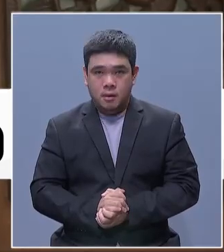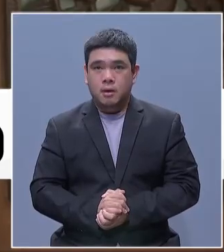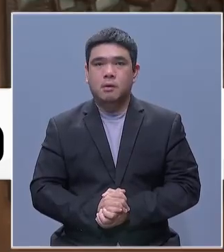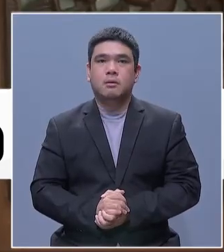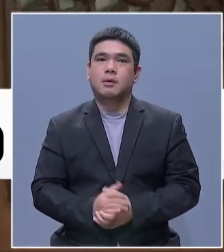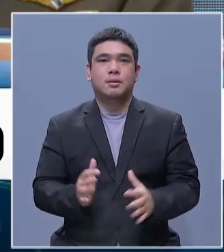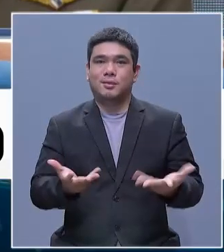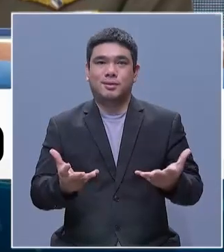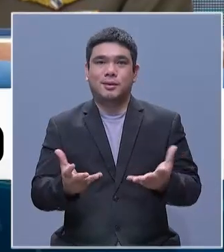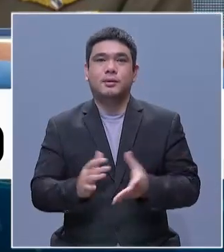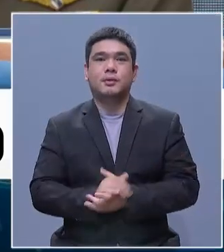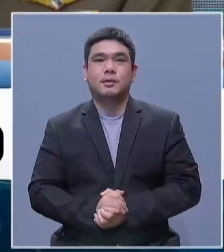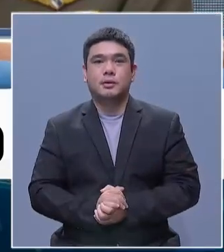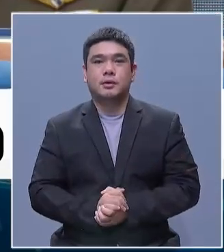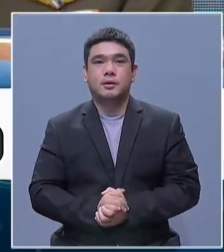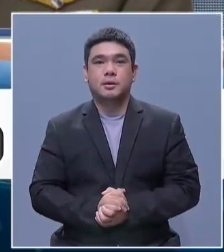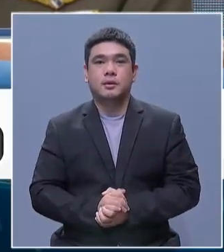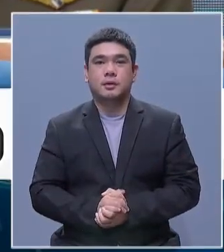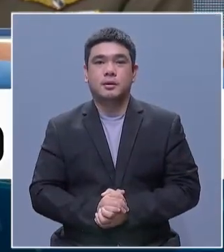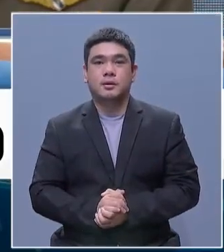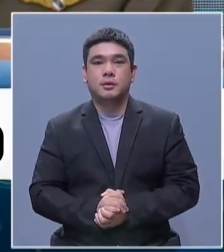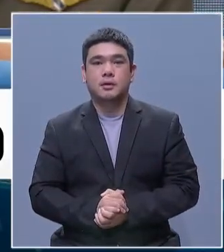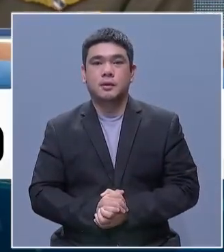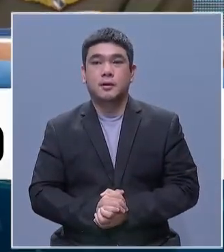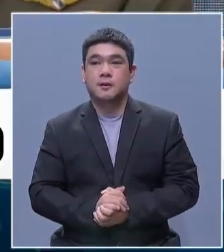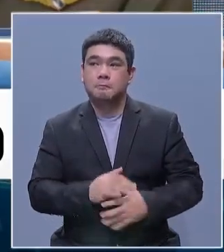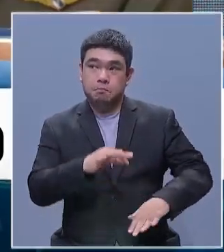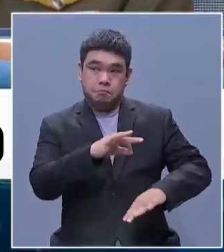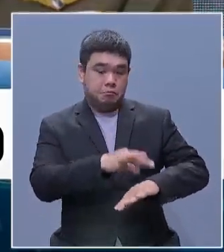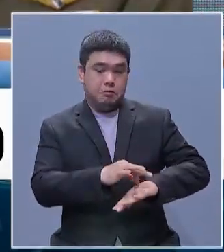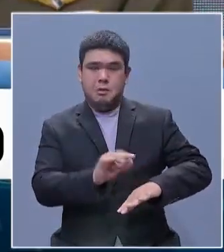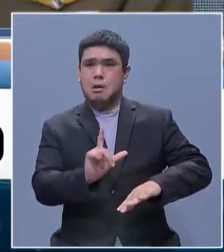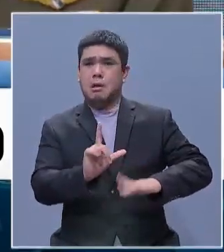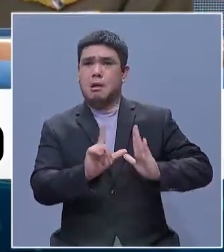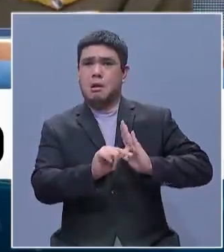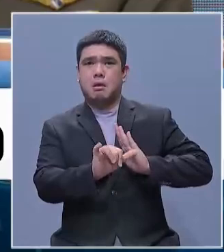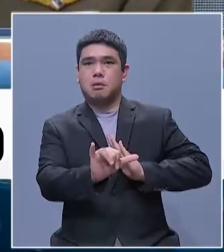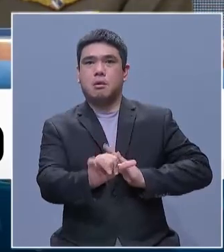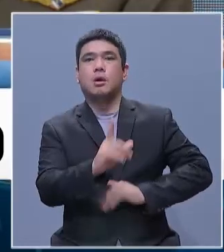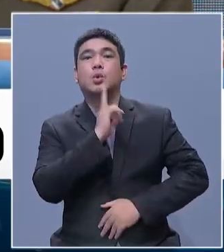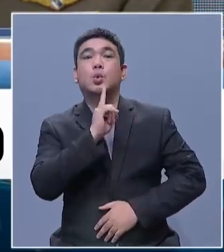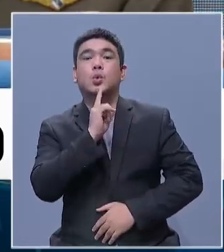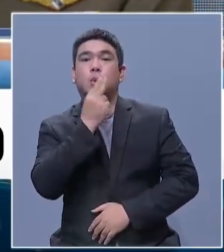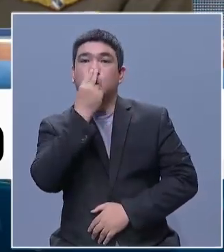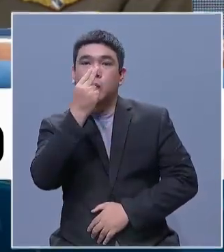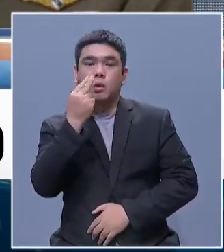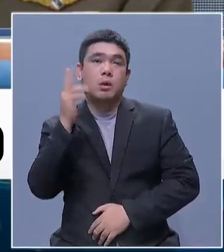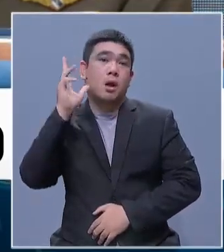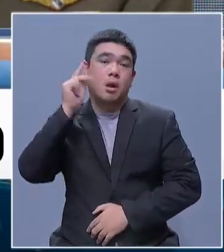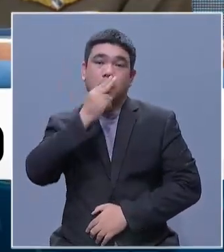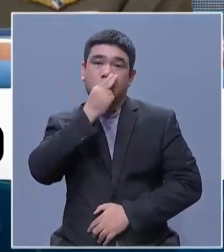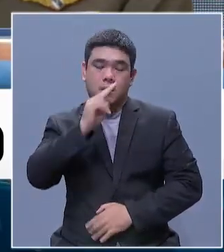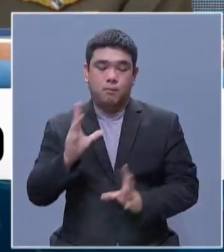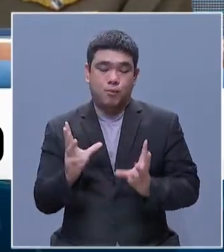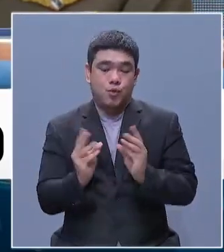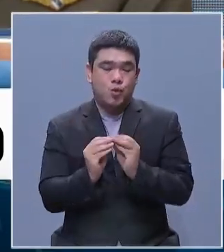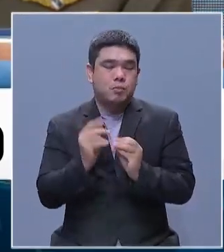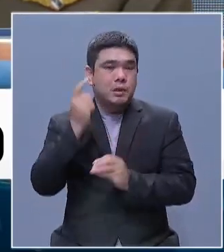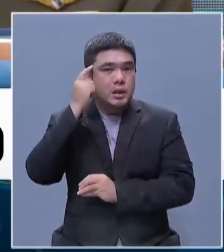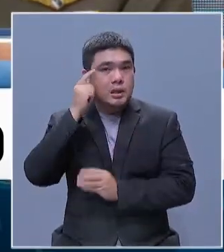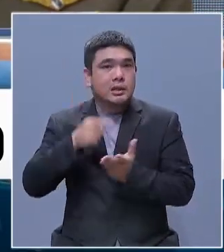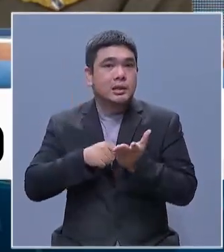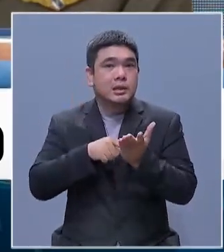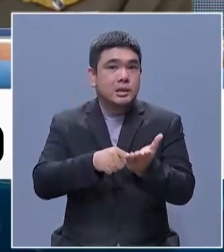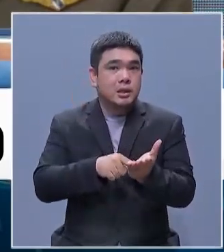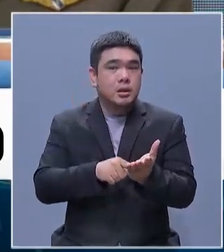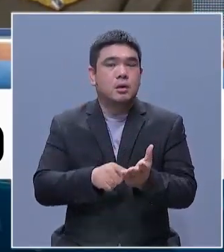ไม่มีครับไม่มีครับ สรุปวันนี้ยังไม่ได้แต่งตั้งเลขานะคะแต่ก่อนหน้านี้เนี่ยก็เห็นมีรายงานบอกว่าที่ประชุมจะเสนอชื่อพลตำ